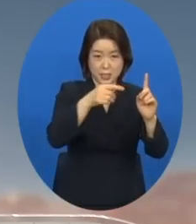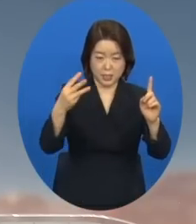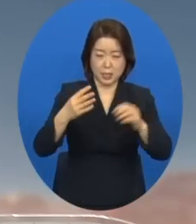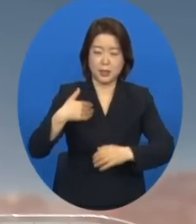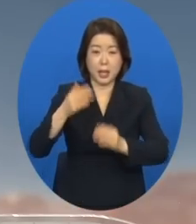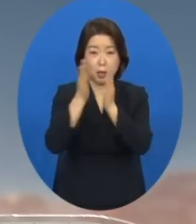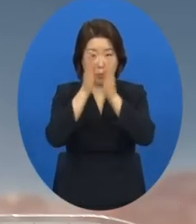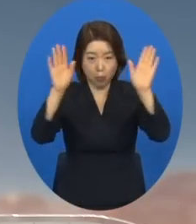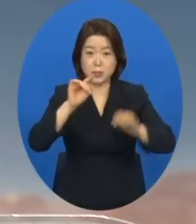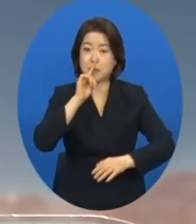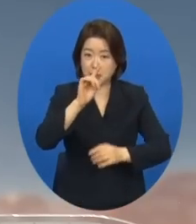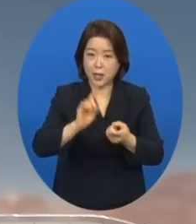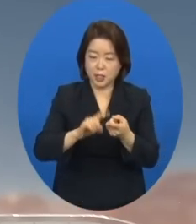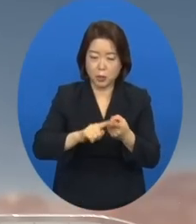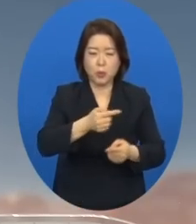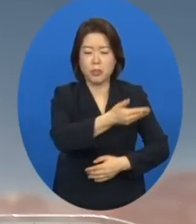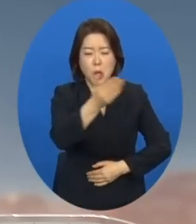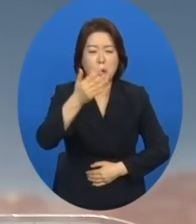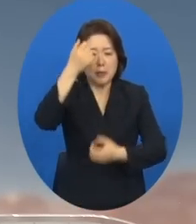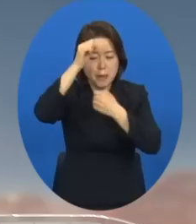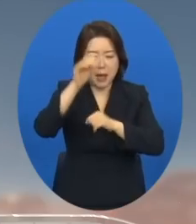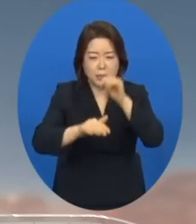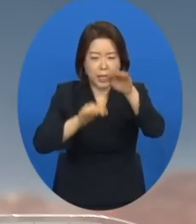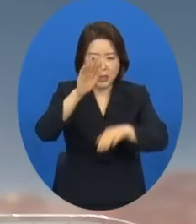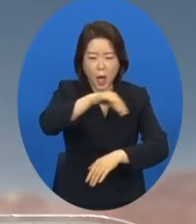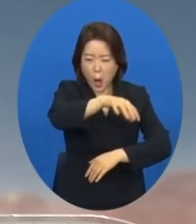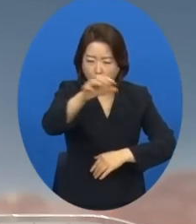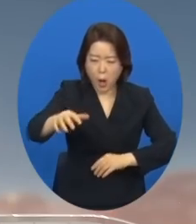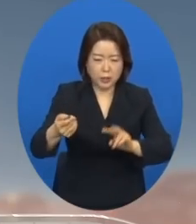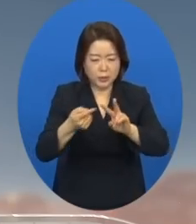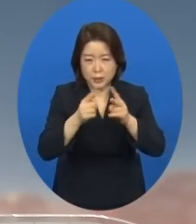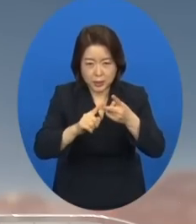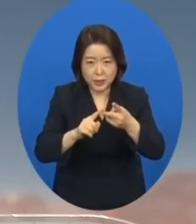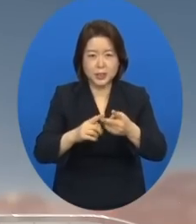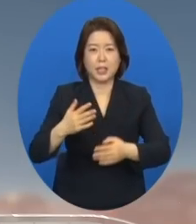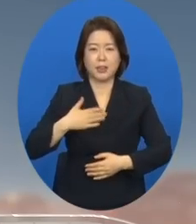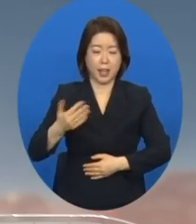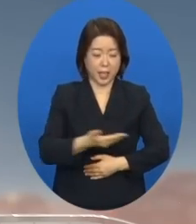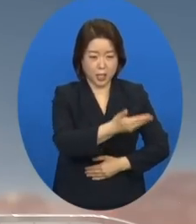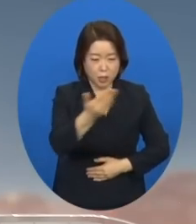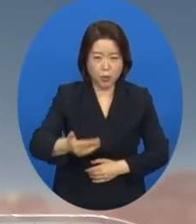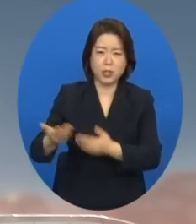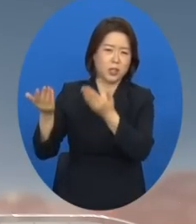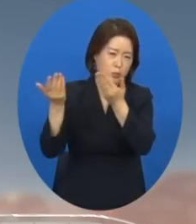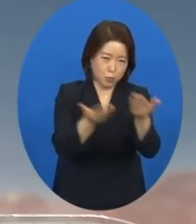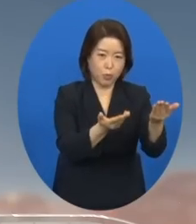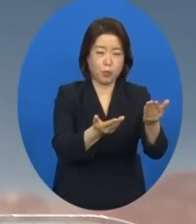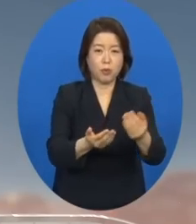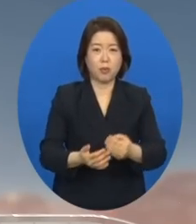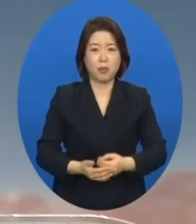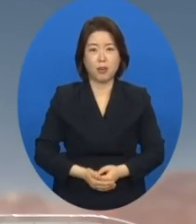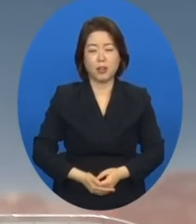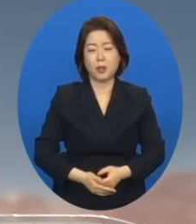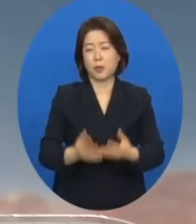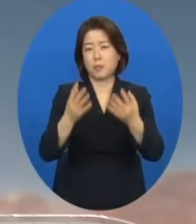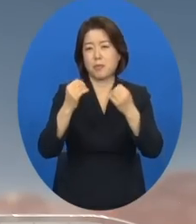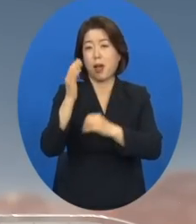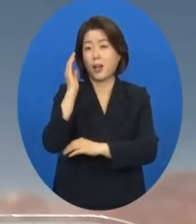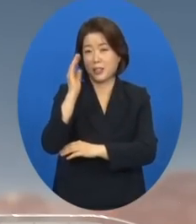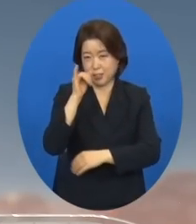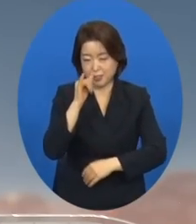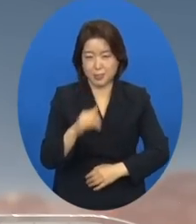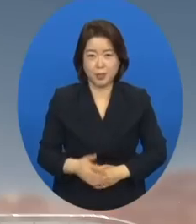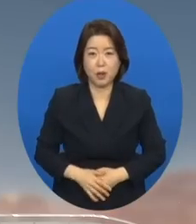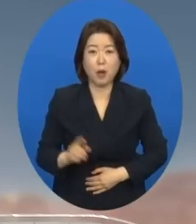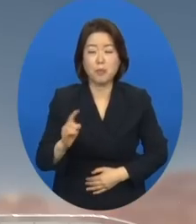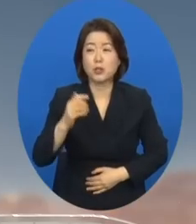말한 대로 너희 발바닥에 닿는 것은 어디든지 내가 너희에게 주겠다 자 여기서 들려오는 많은 메시지가 있지만 자